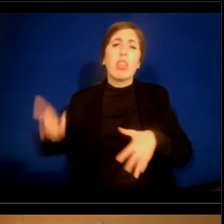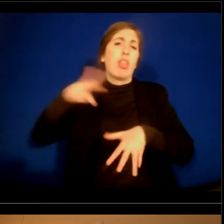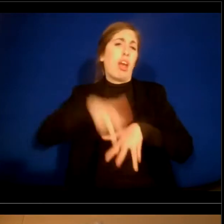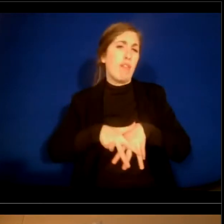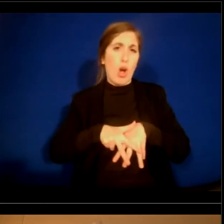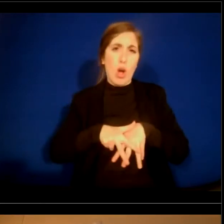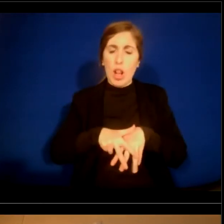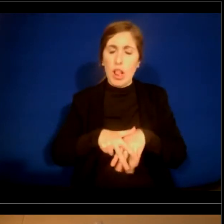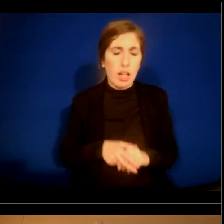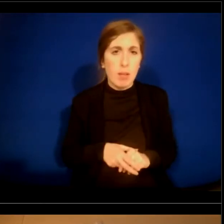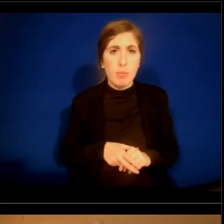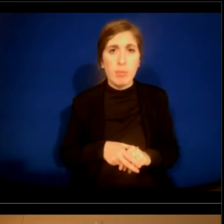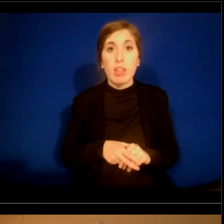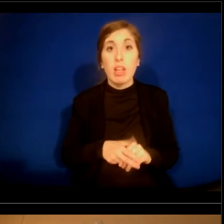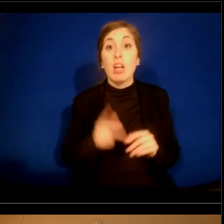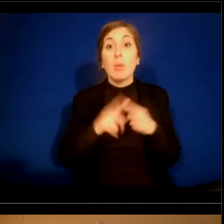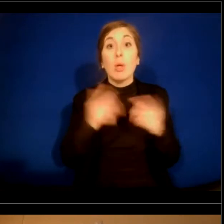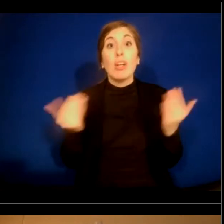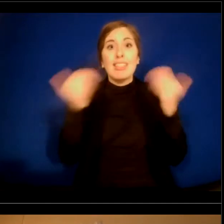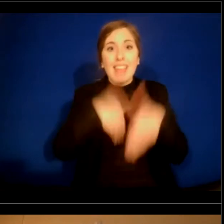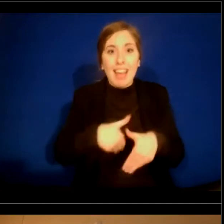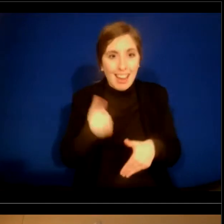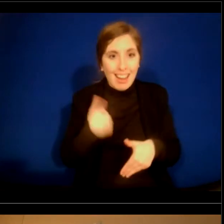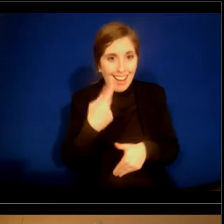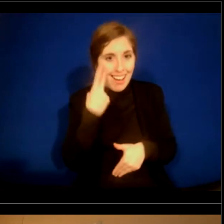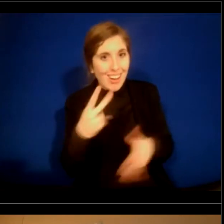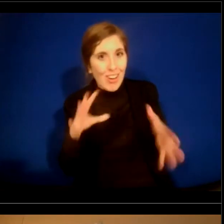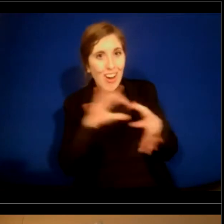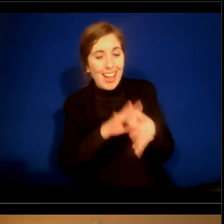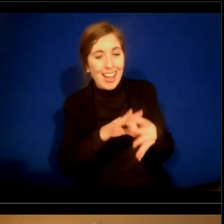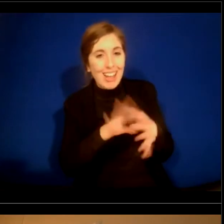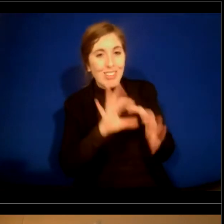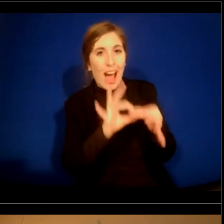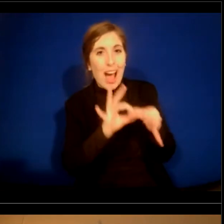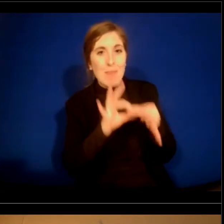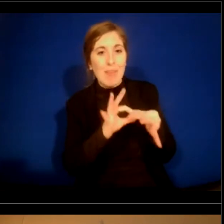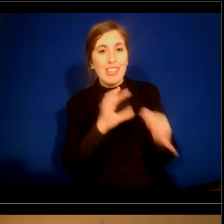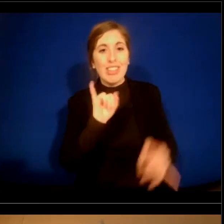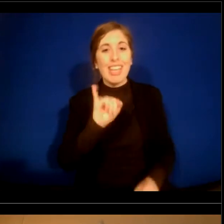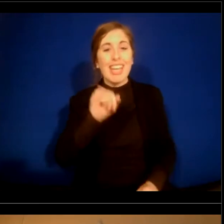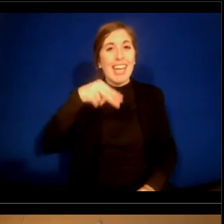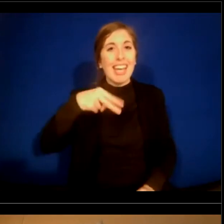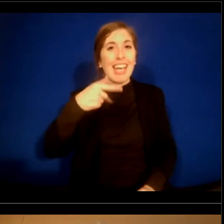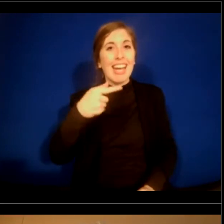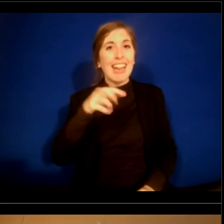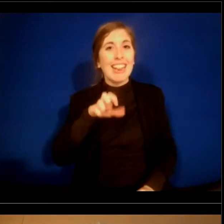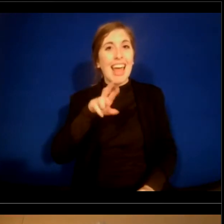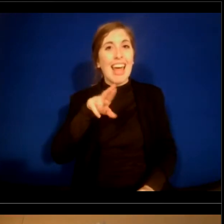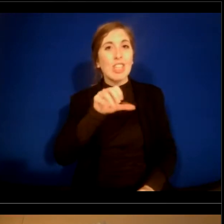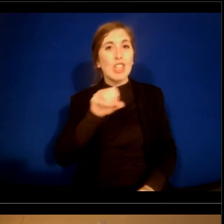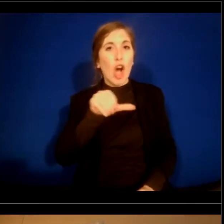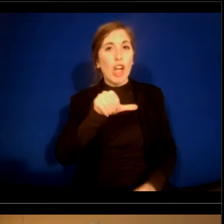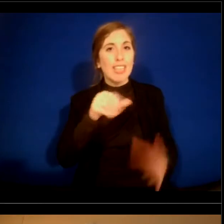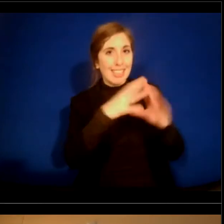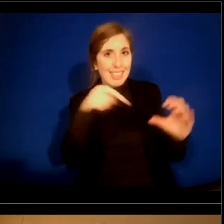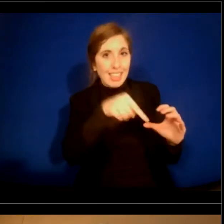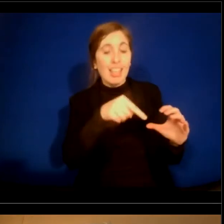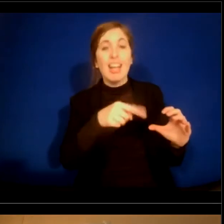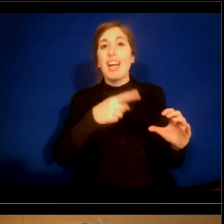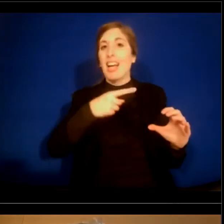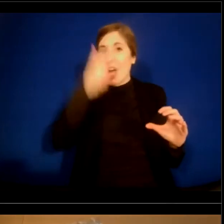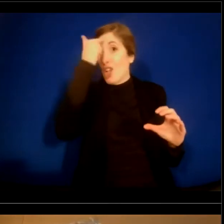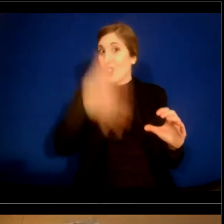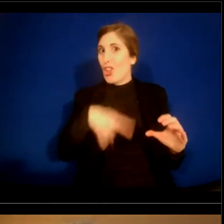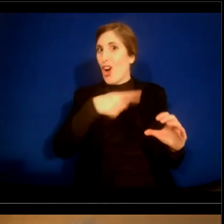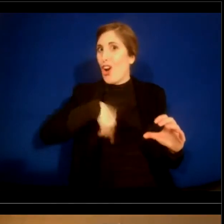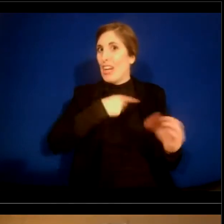accoglie. Poi questa sera ci sono gli amici di Intersos, so che abbiamo avuto uno scambio positivissimo su Leopoli, che adesso ho parlato